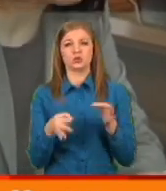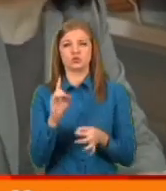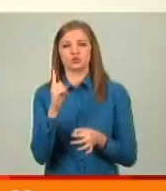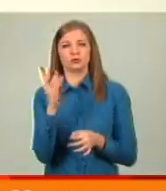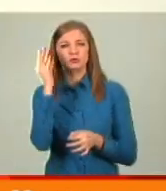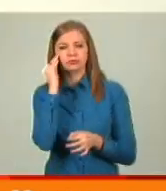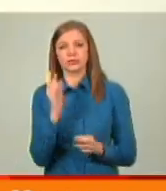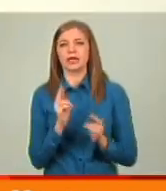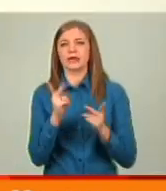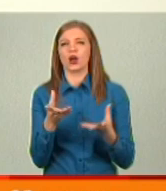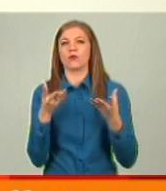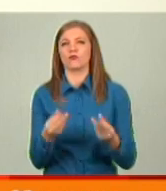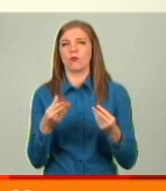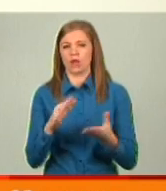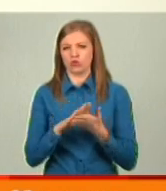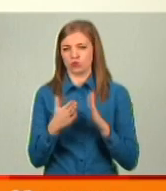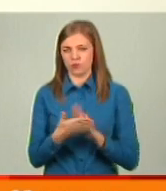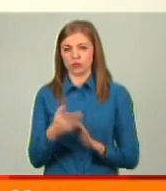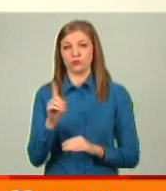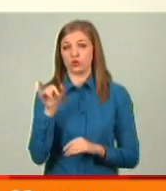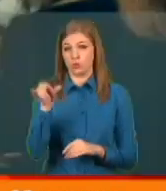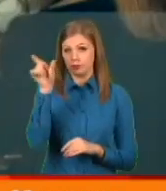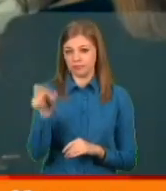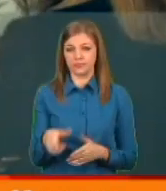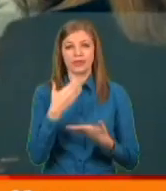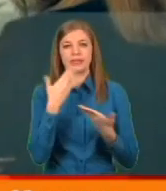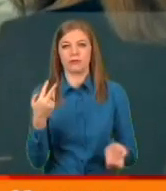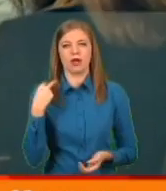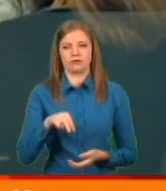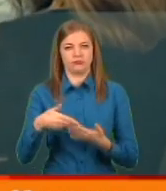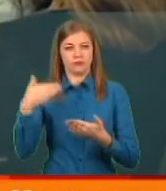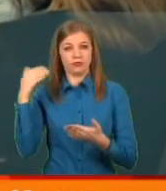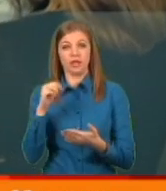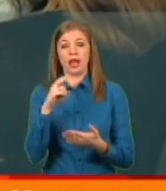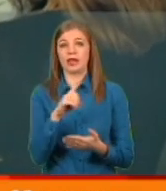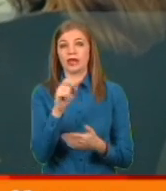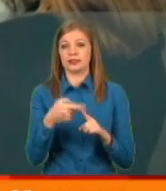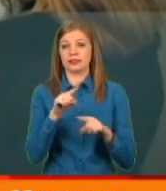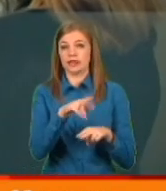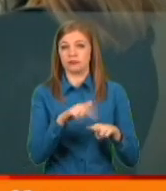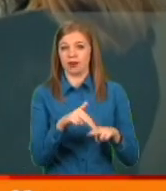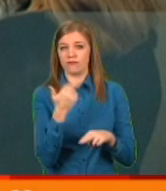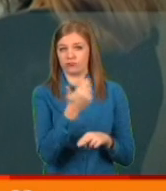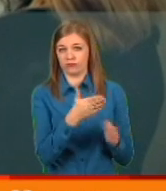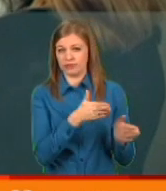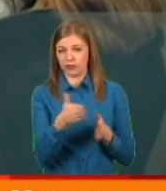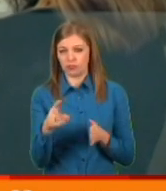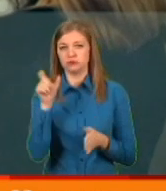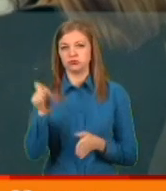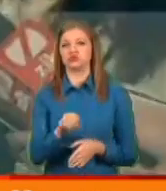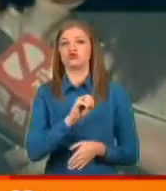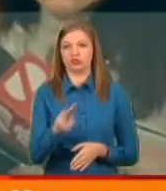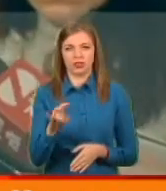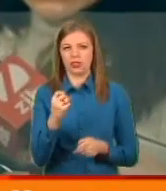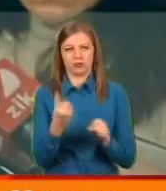взяв до уваги як пом'якшувальну обставину, що Крисін не має судимостей. Але за даними правоохоронних органів, є і